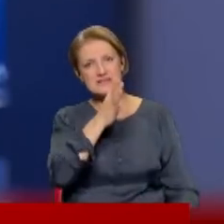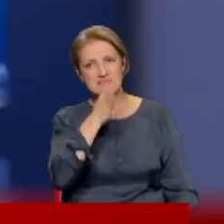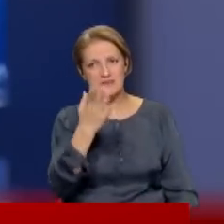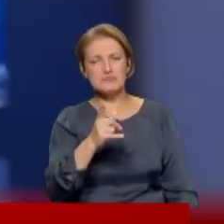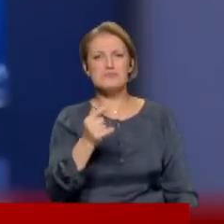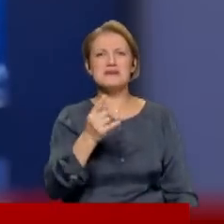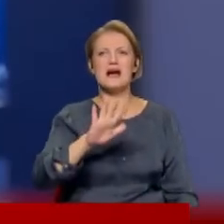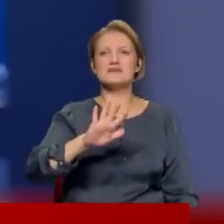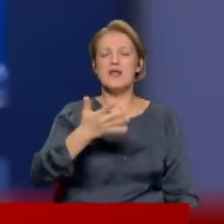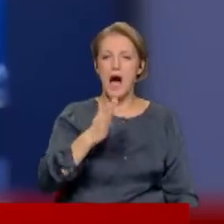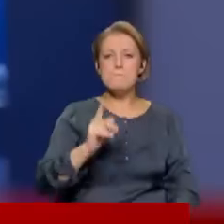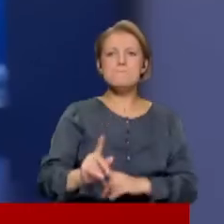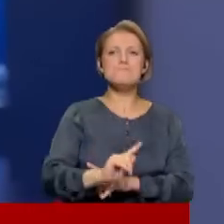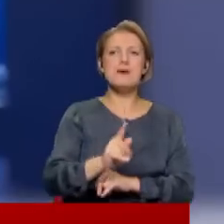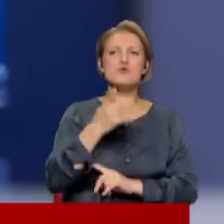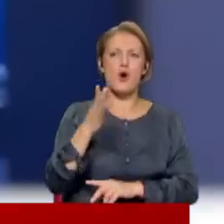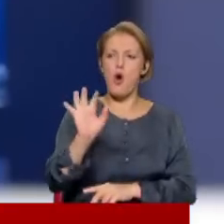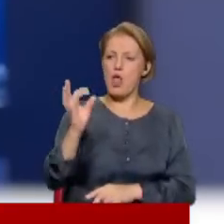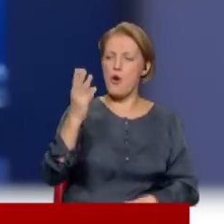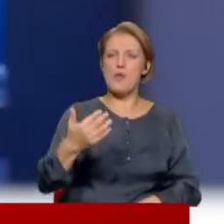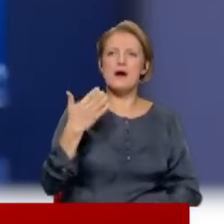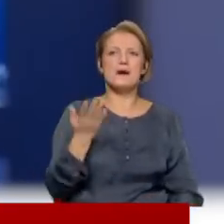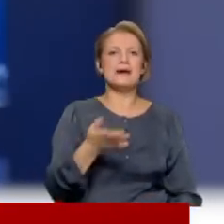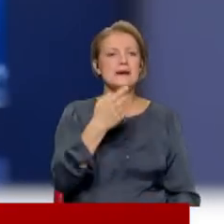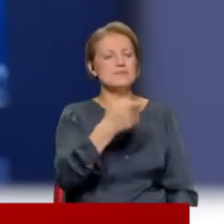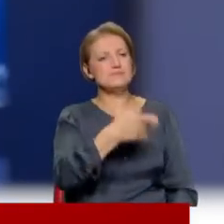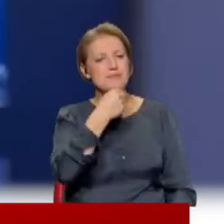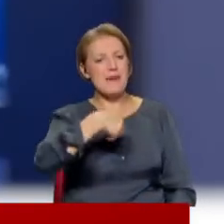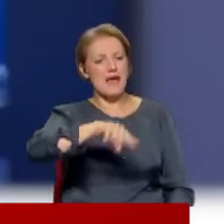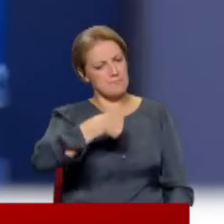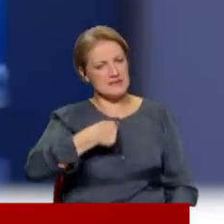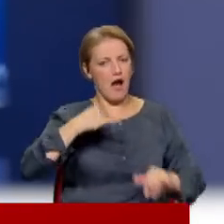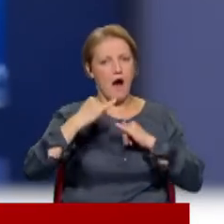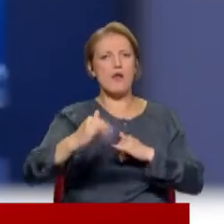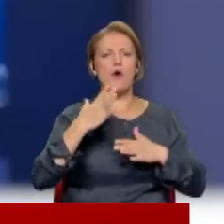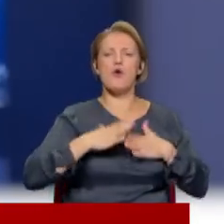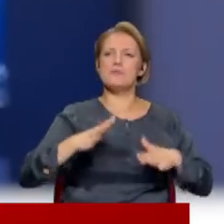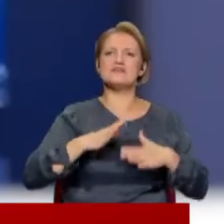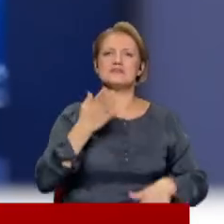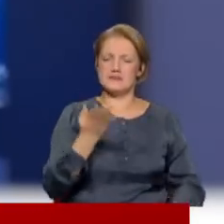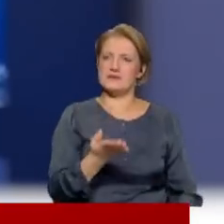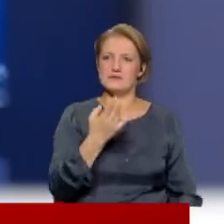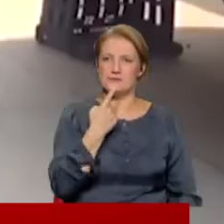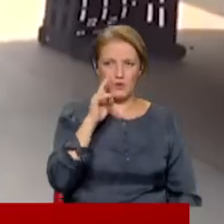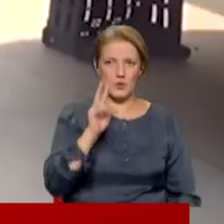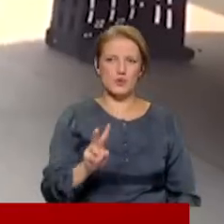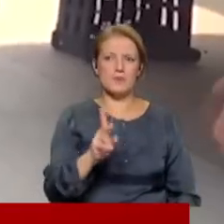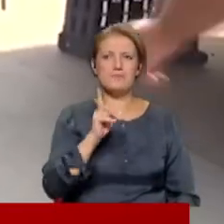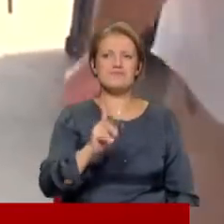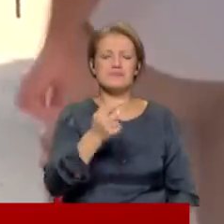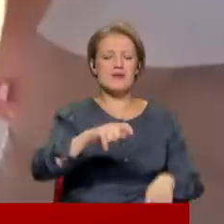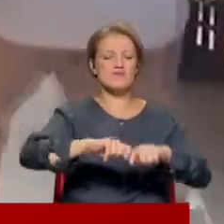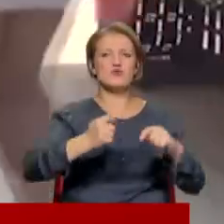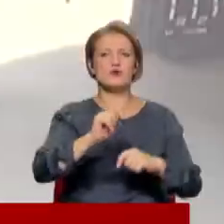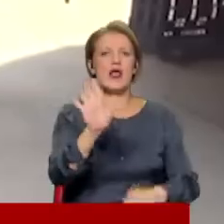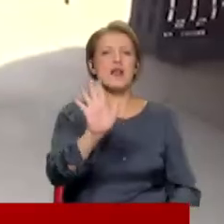Bu biraz da yani işte memura o şekilde oldu, kamise böyle oldu, bize de olması noktasında olduğunu görüyoruz. Bir fasulyenin